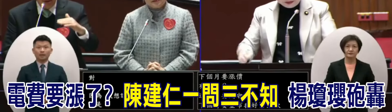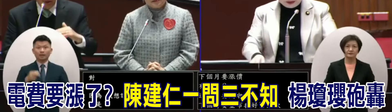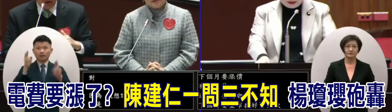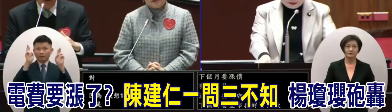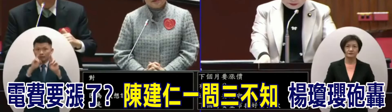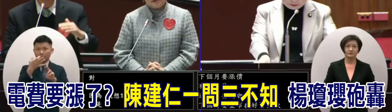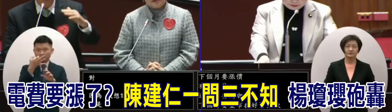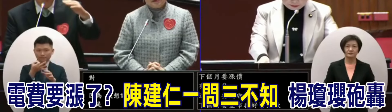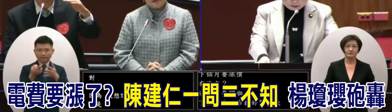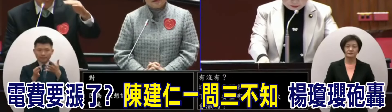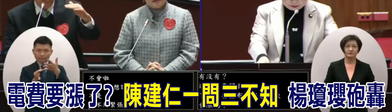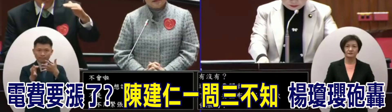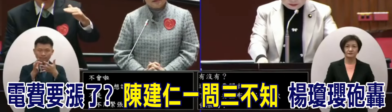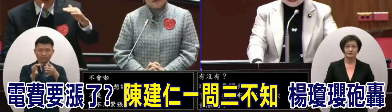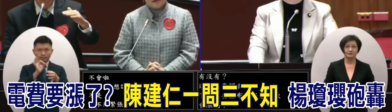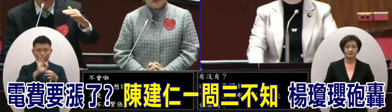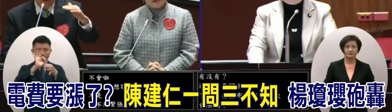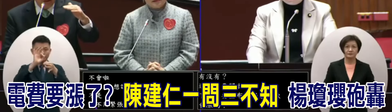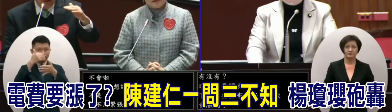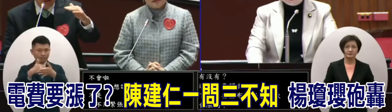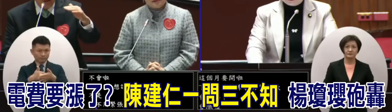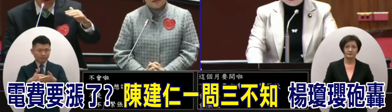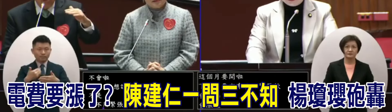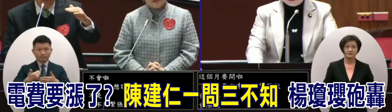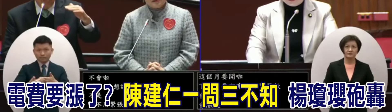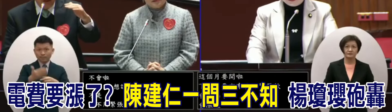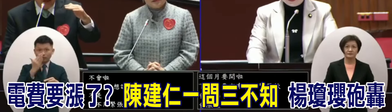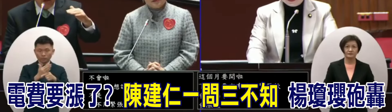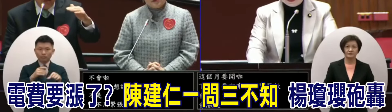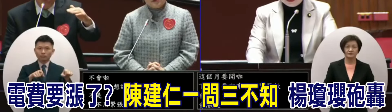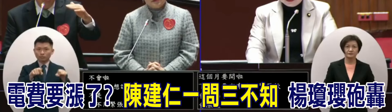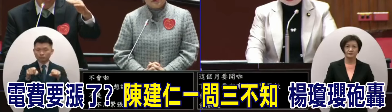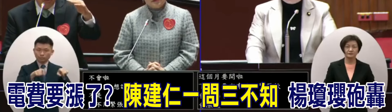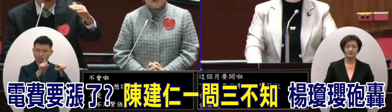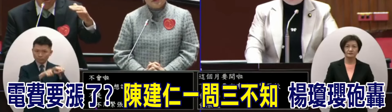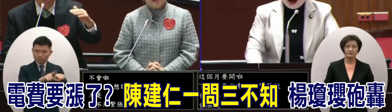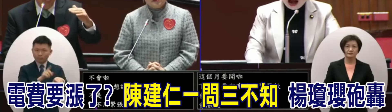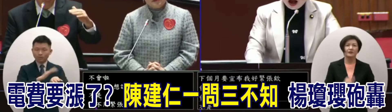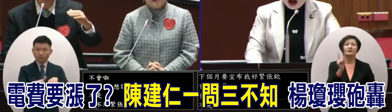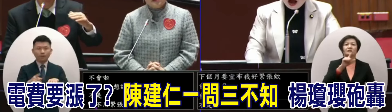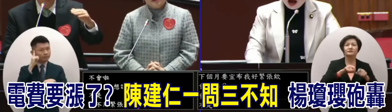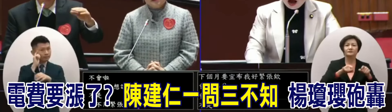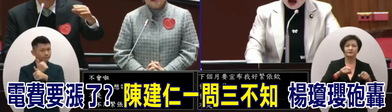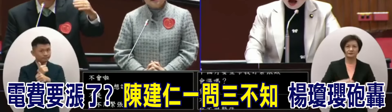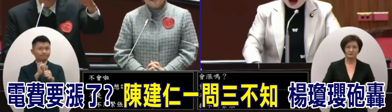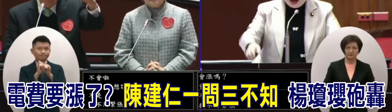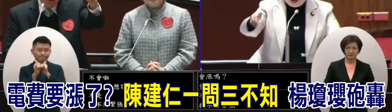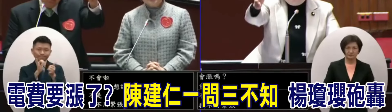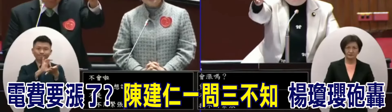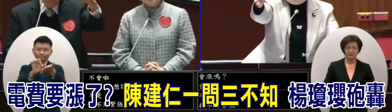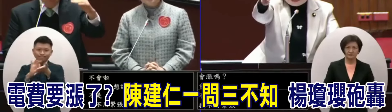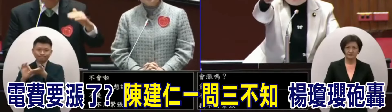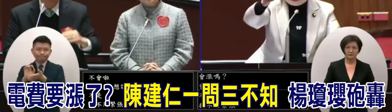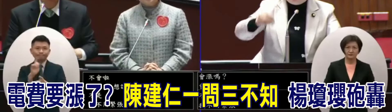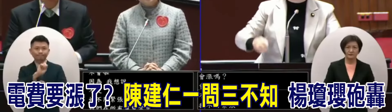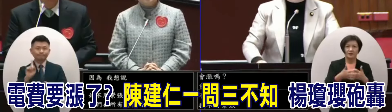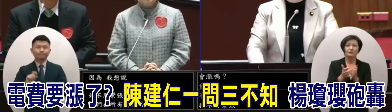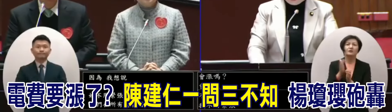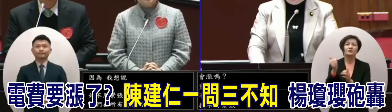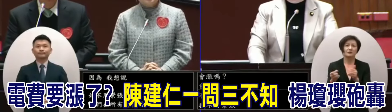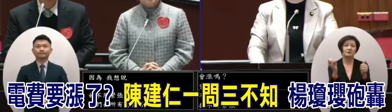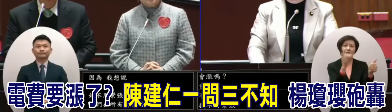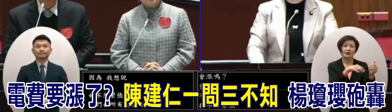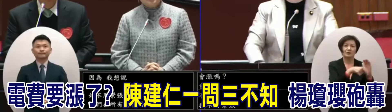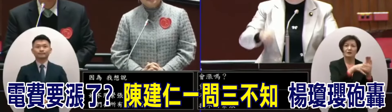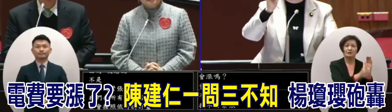调整的过程当中，都会按照一定的计划，会考虑到民生不。就是一定的。 部长没告诉你